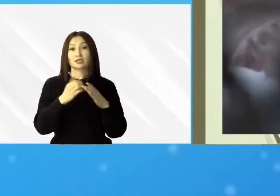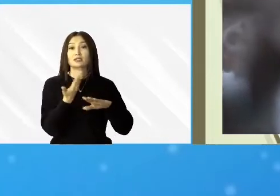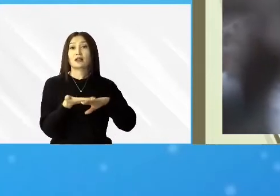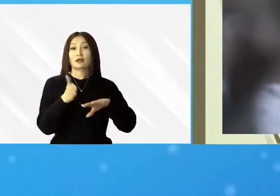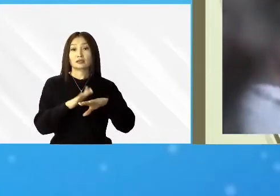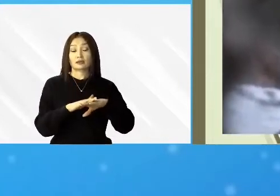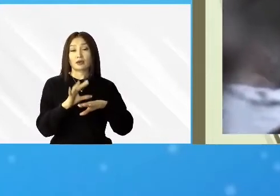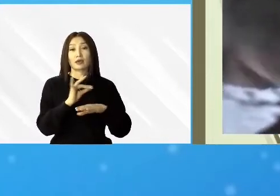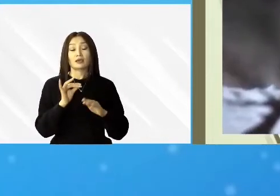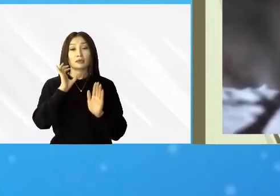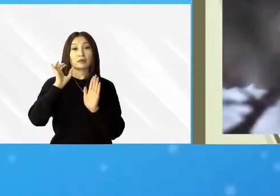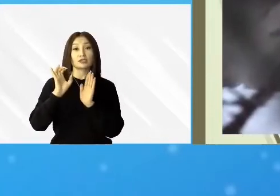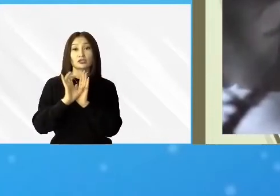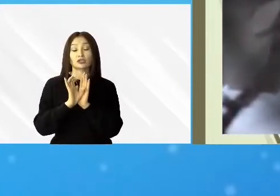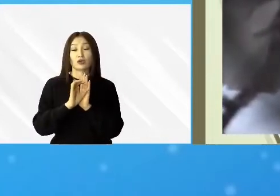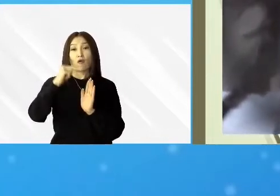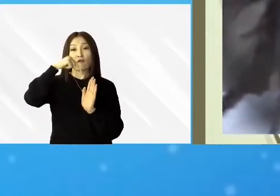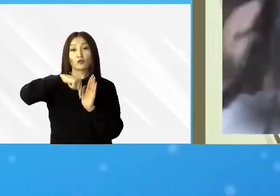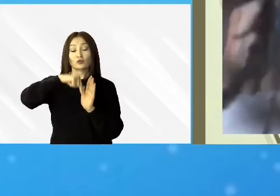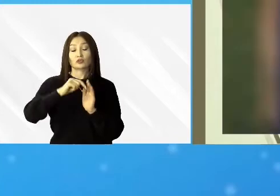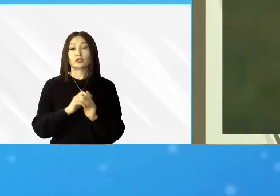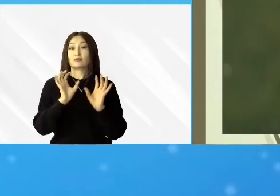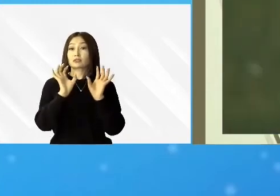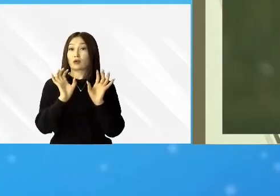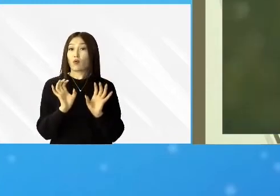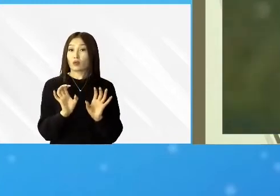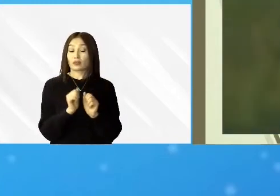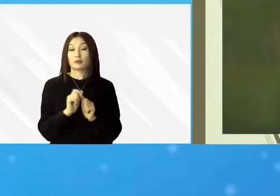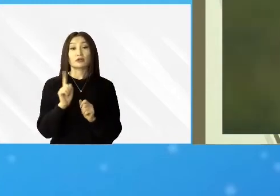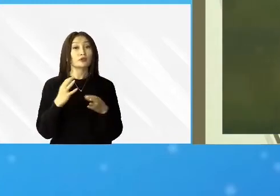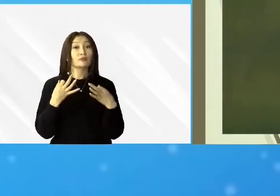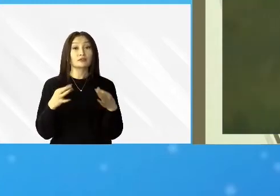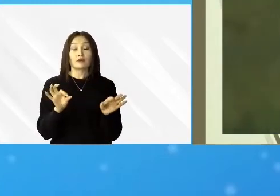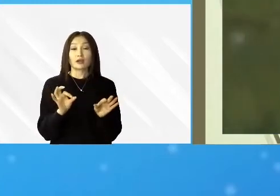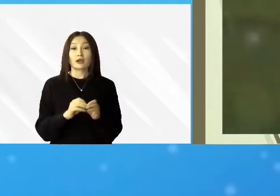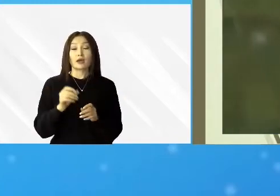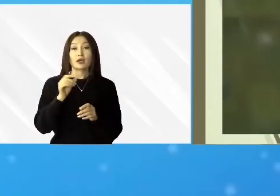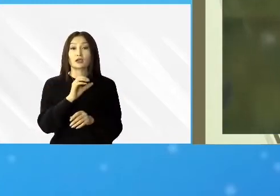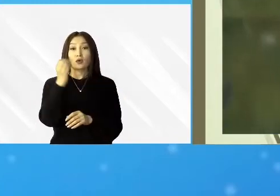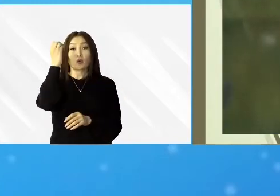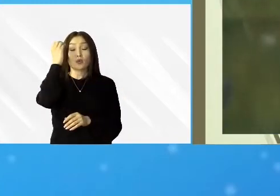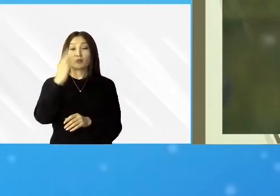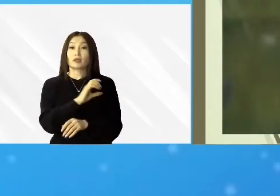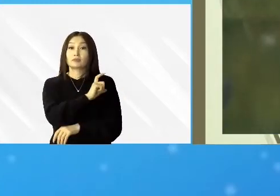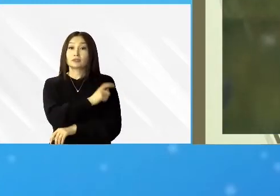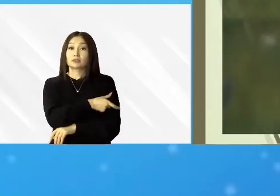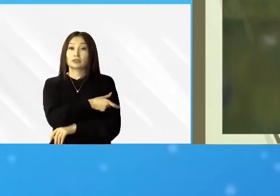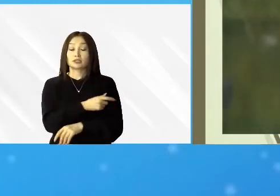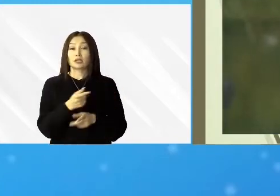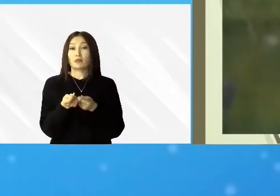сложна и подчинена внутренним волчьим законам, что позволяет умным и сильным хищникам